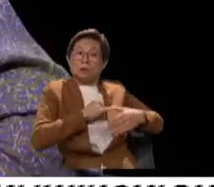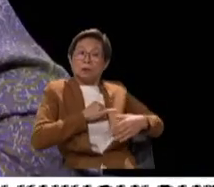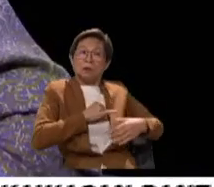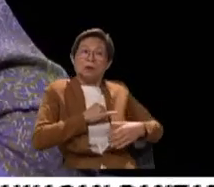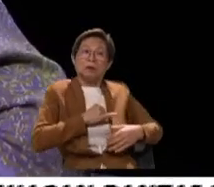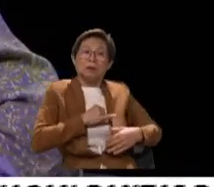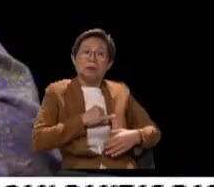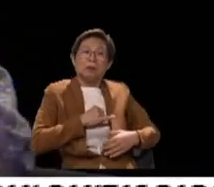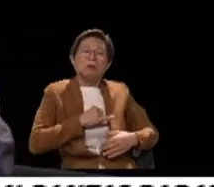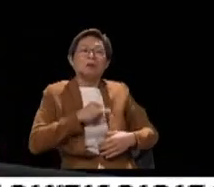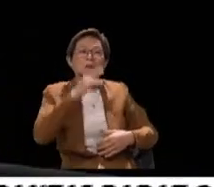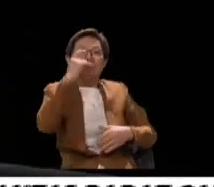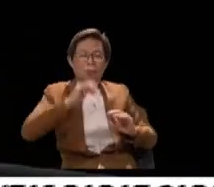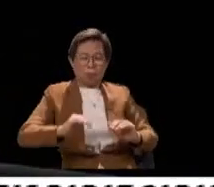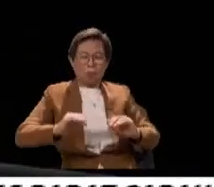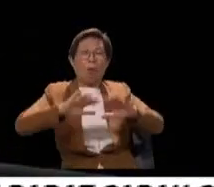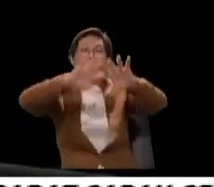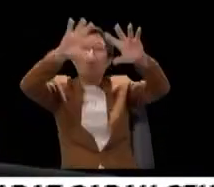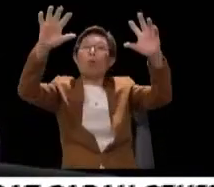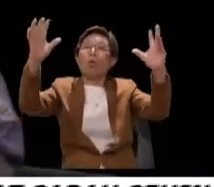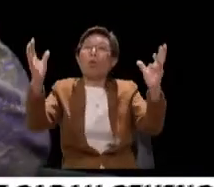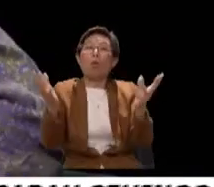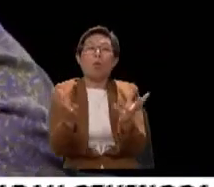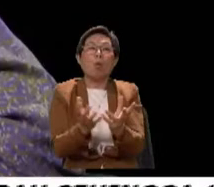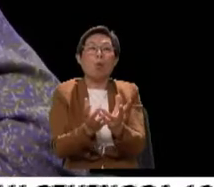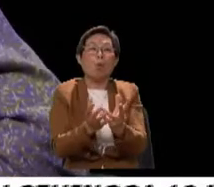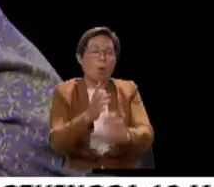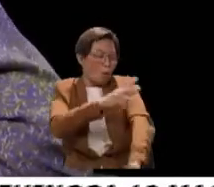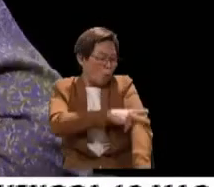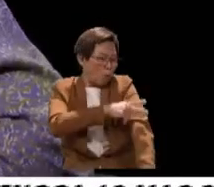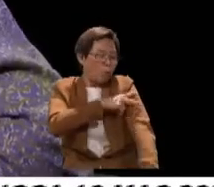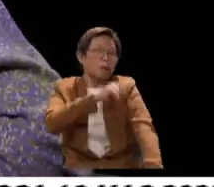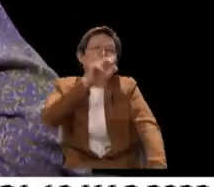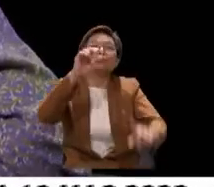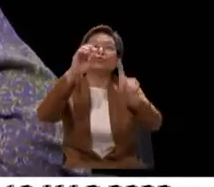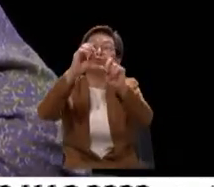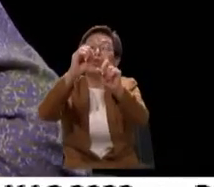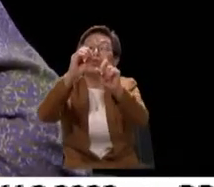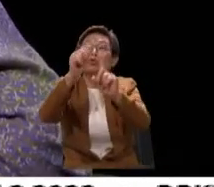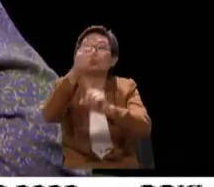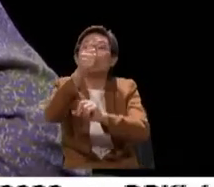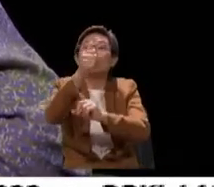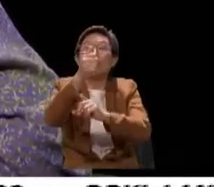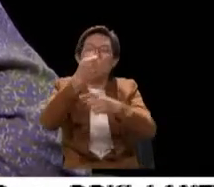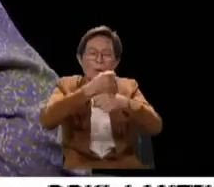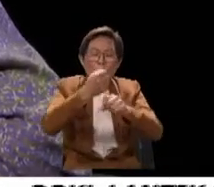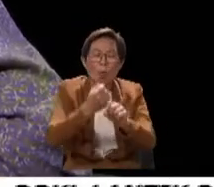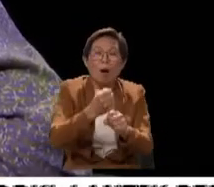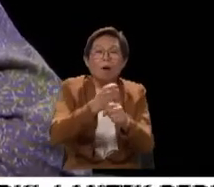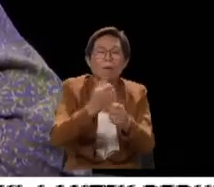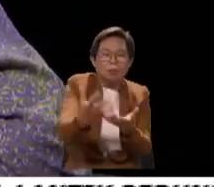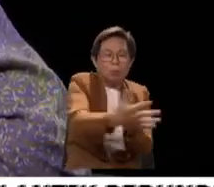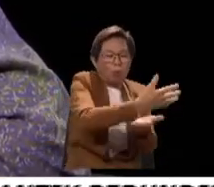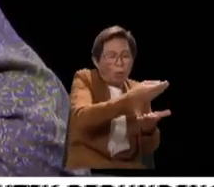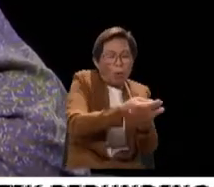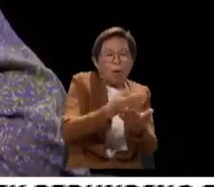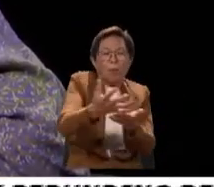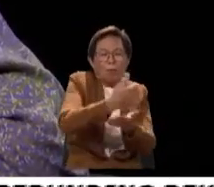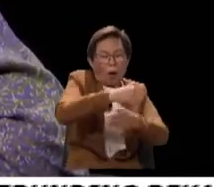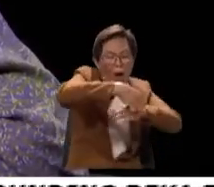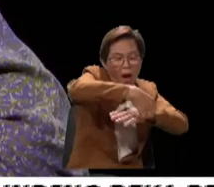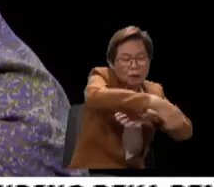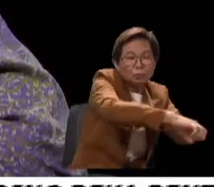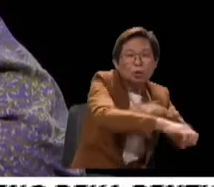kerana dia dalam peringkat dunia ada ranking dia adalah yang ke-10 ya so jadi menghasilkan dalam 20 bilion apa tu